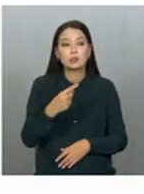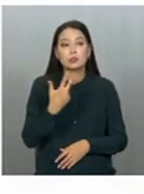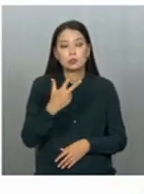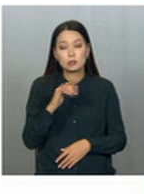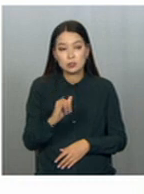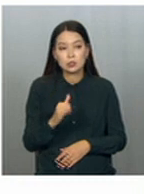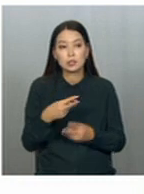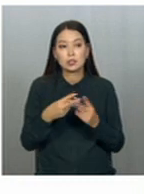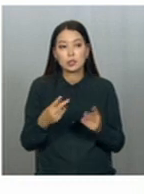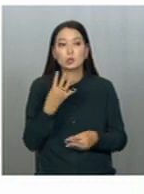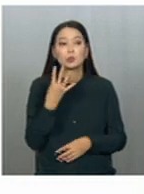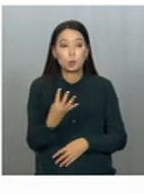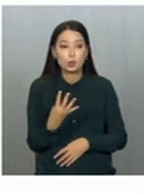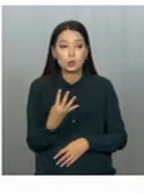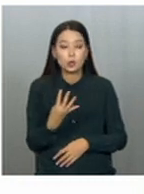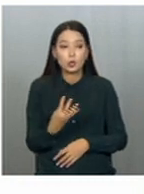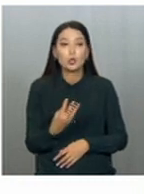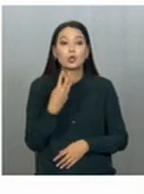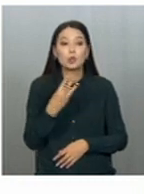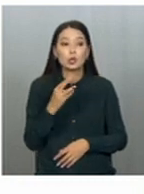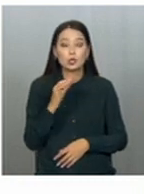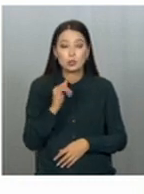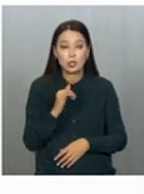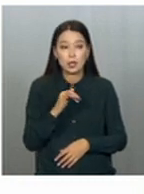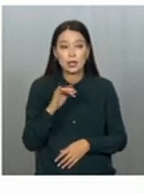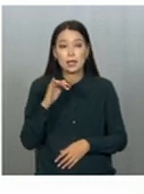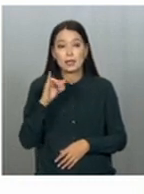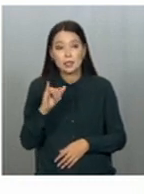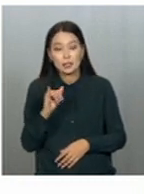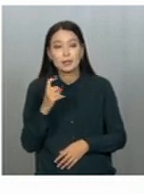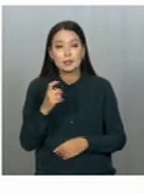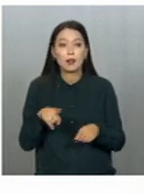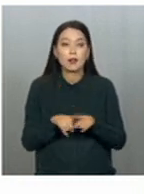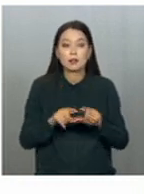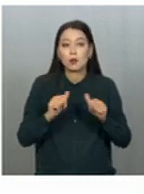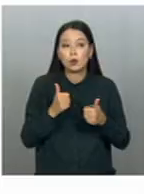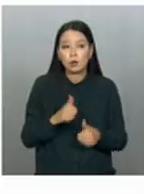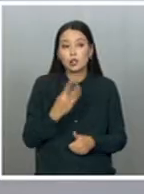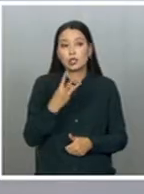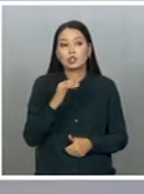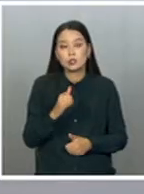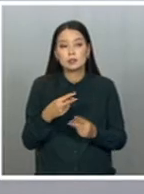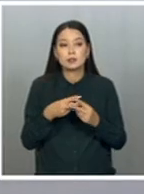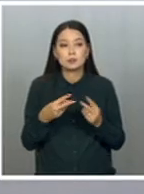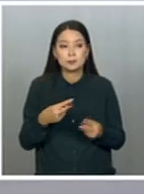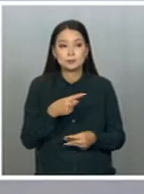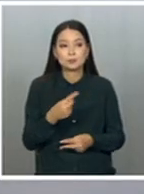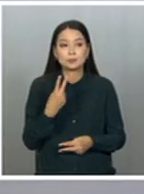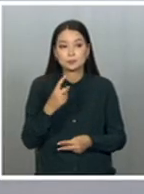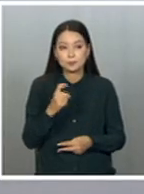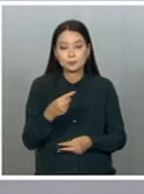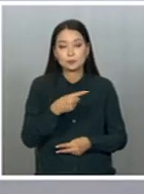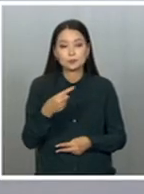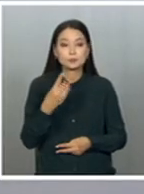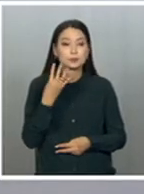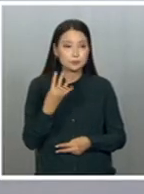3y тең 4. Y-ді x арқылы өрнектейік. Сонда 3y тең минус 2x